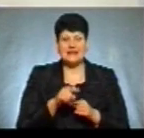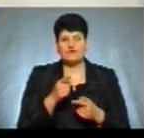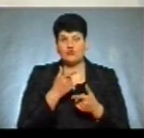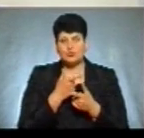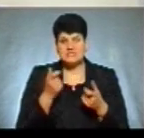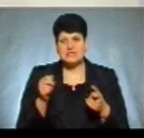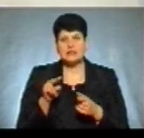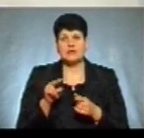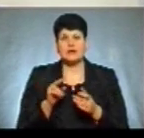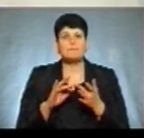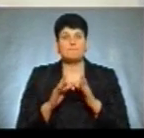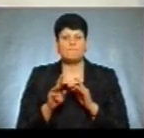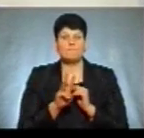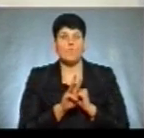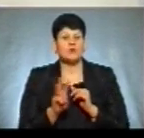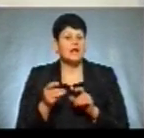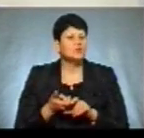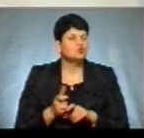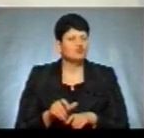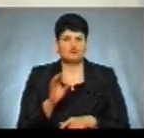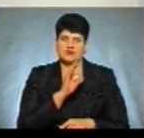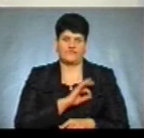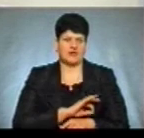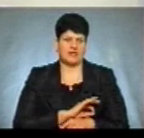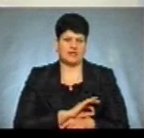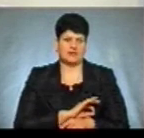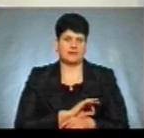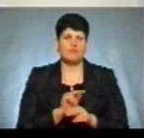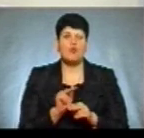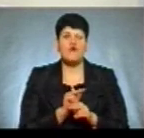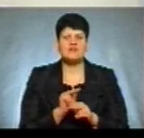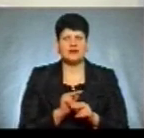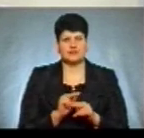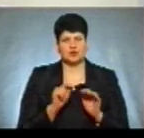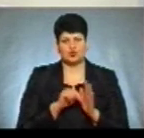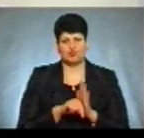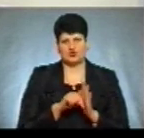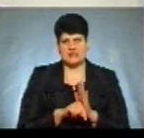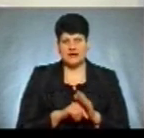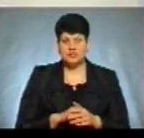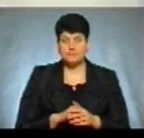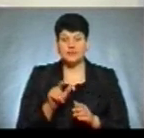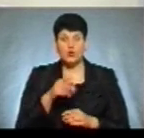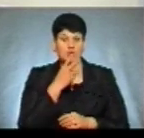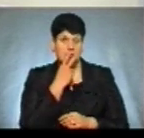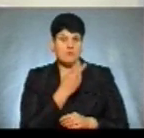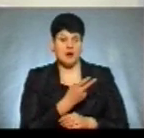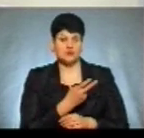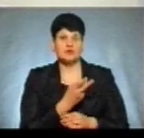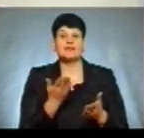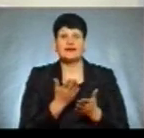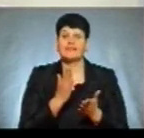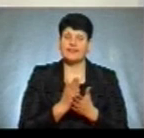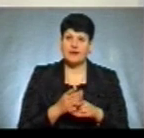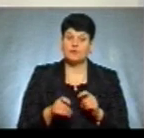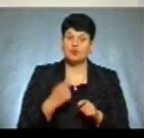дуже вигідний і дуже потрібний в профілактичному значенні, тому що люди бачать, які є